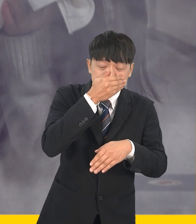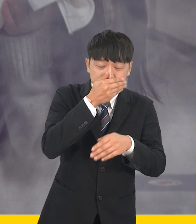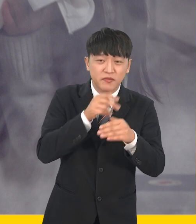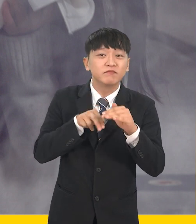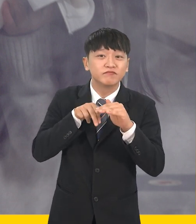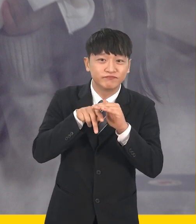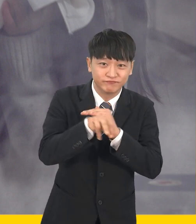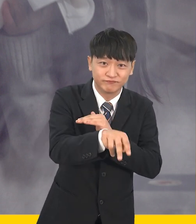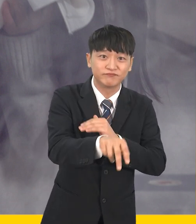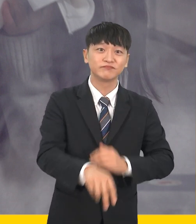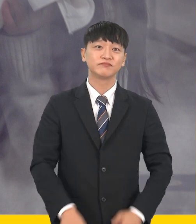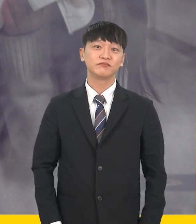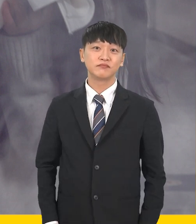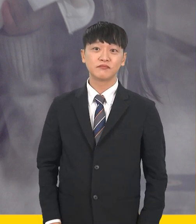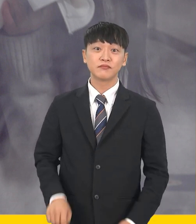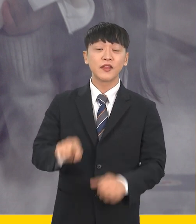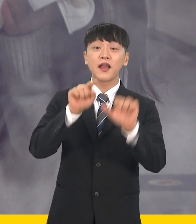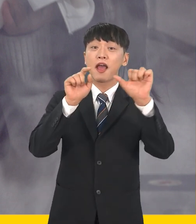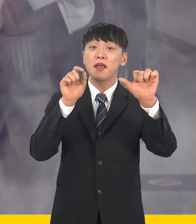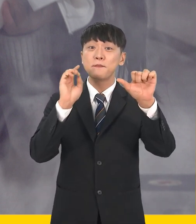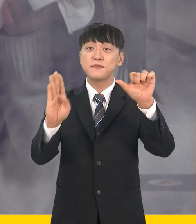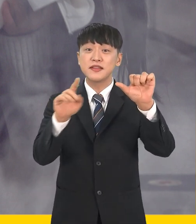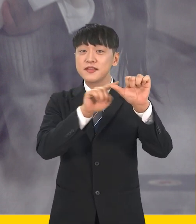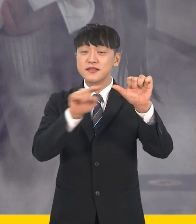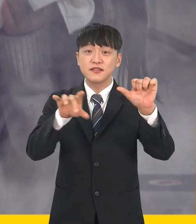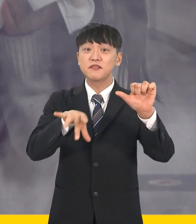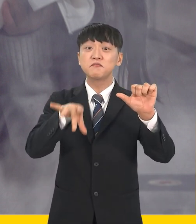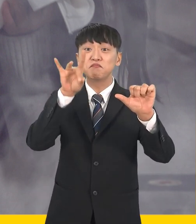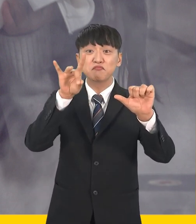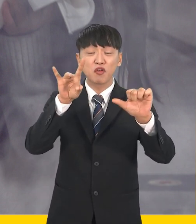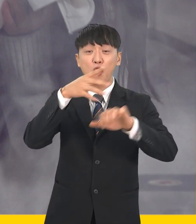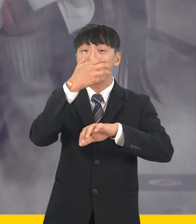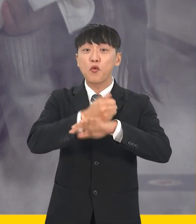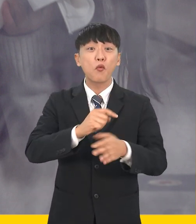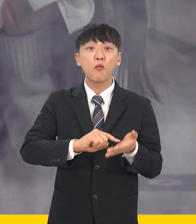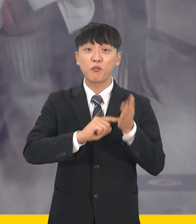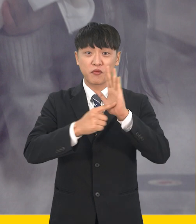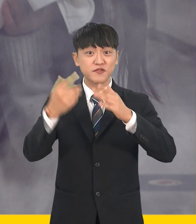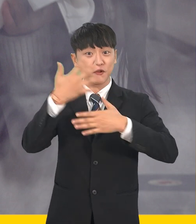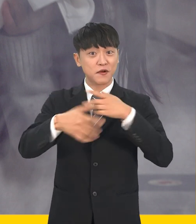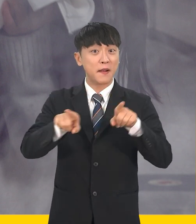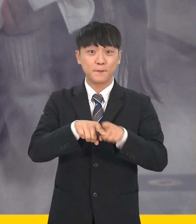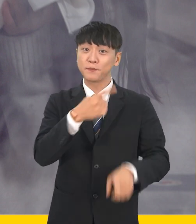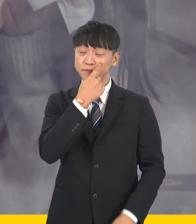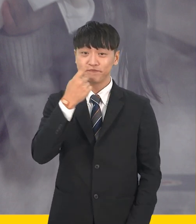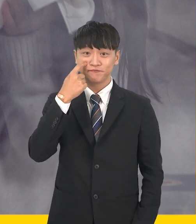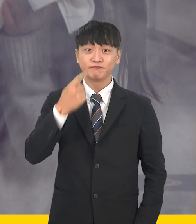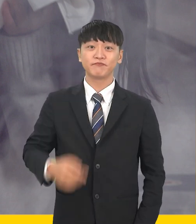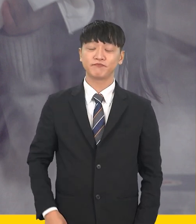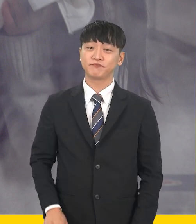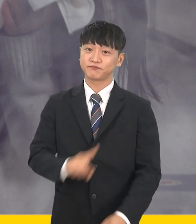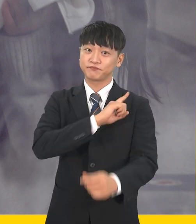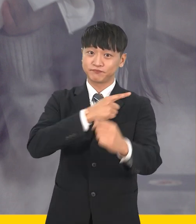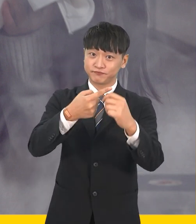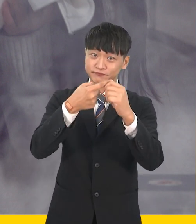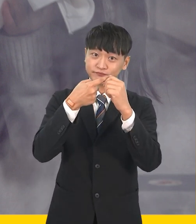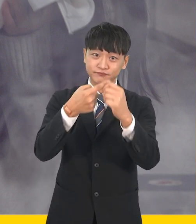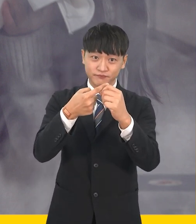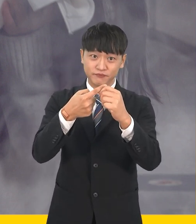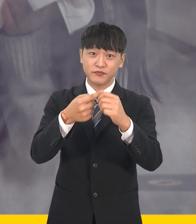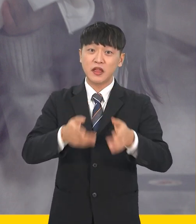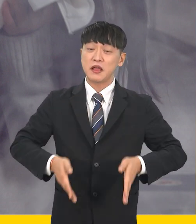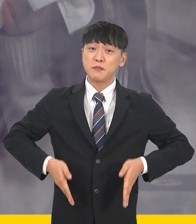이동한다. 친구들이 선택한 결과는 어떨지 영상을 통해 알아볼까요? 먼저 첫